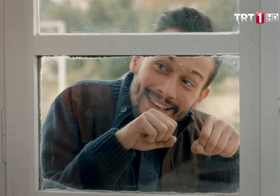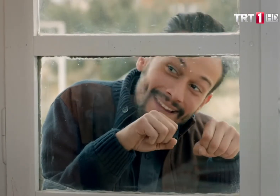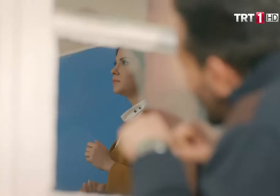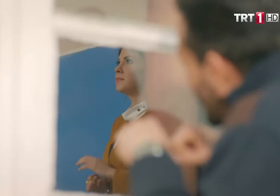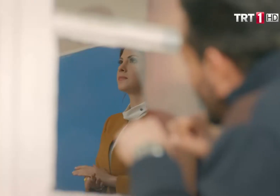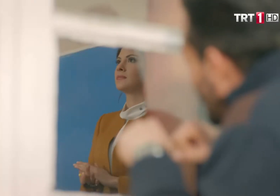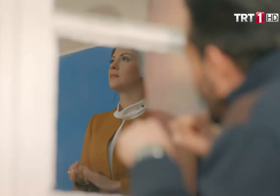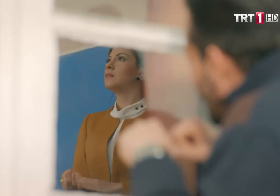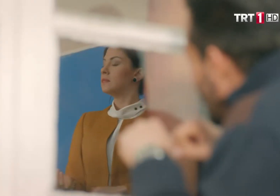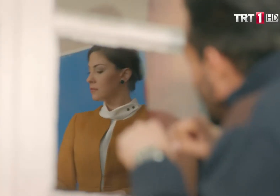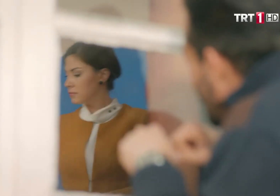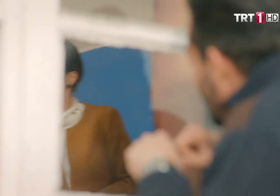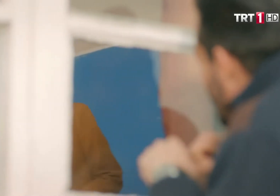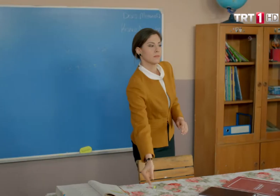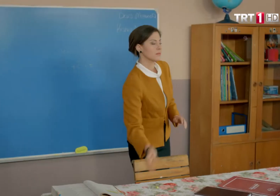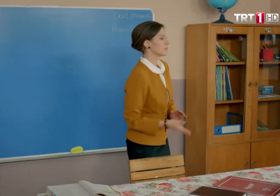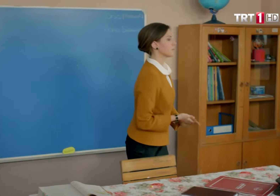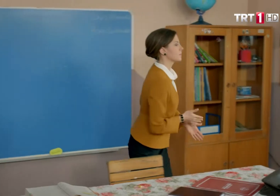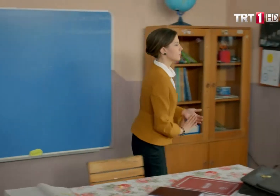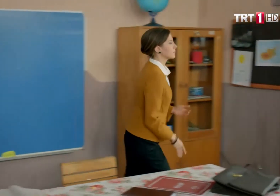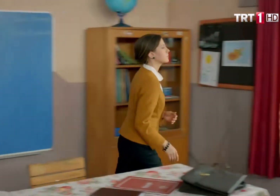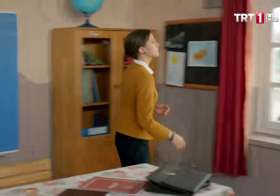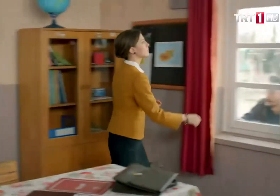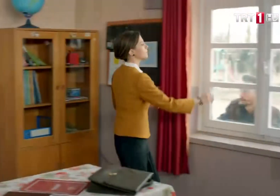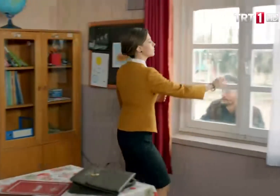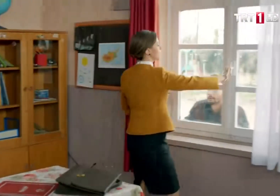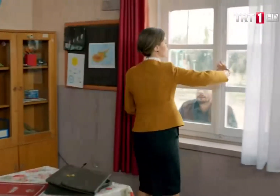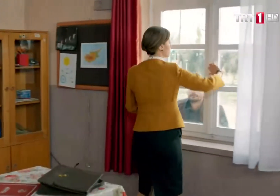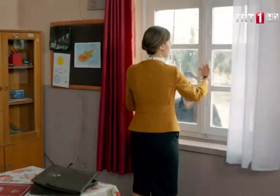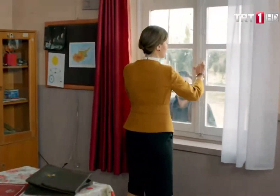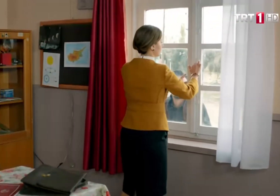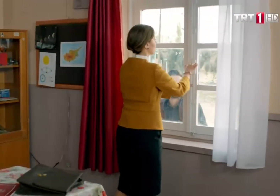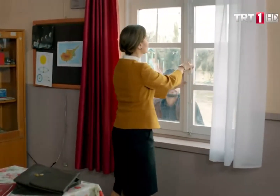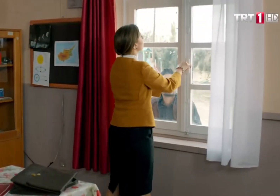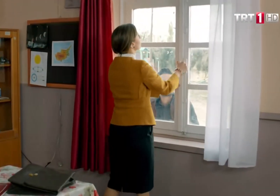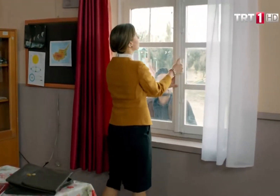Geldiği işaret etmeyi sürdürüyor. Tebeşiri bıraktı, sinirle pencereyi açtı.